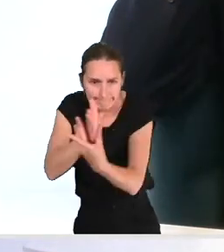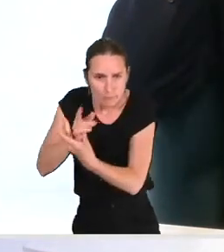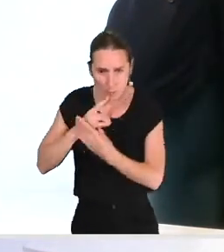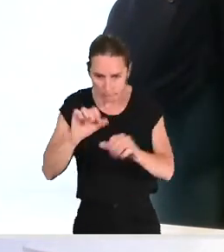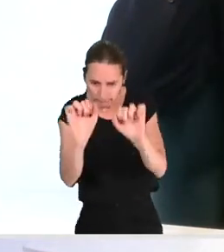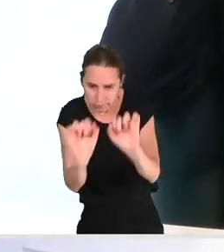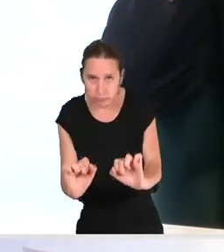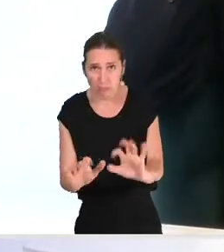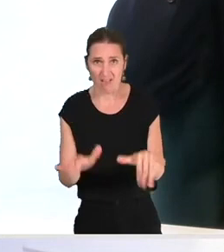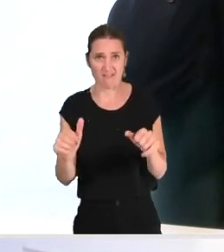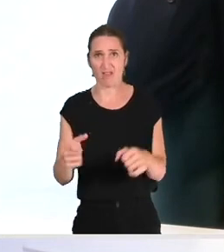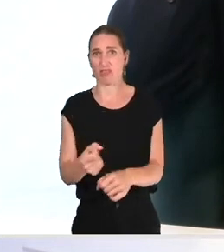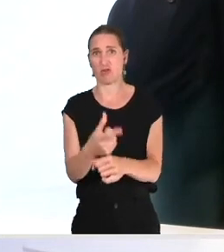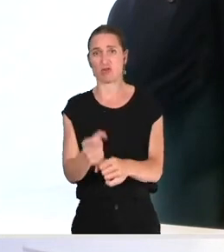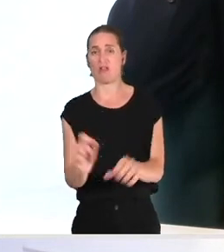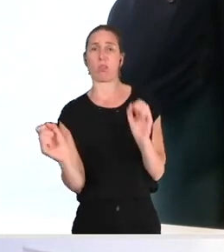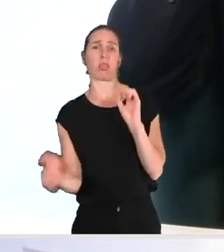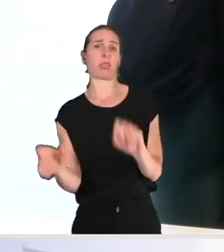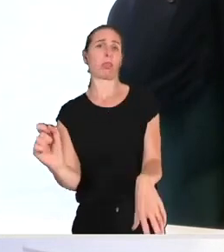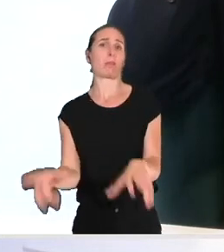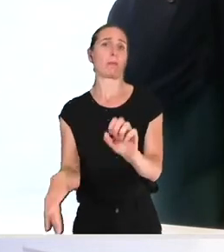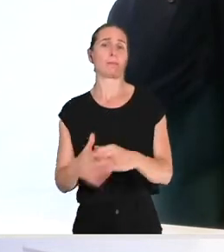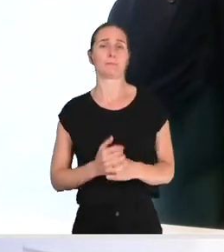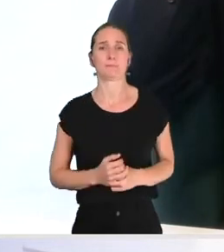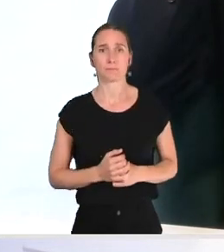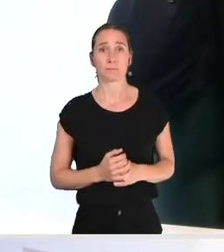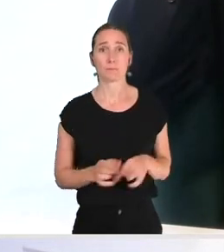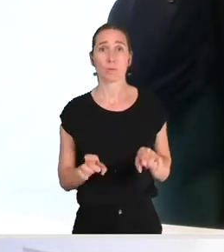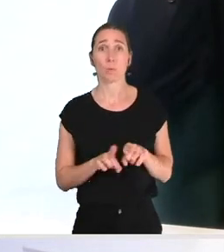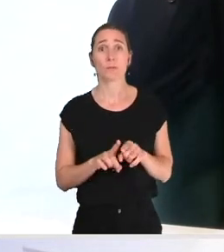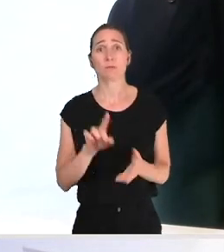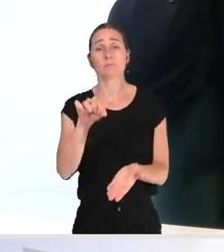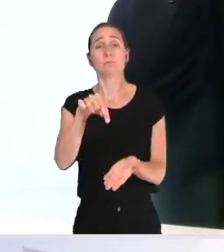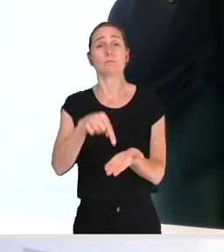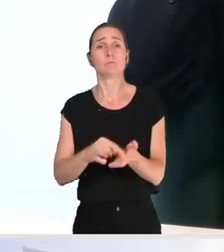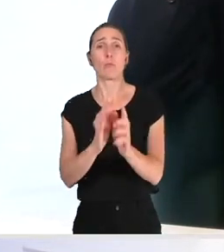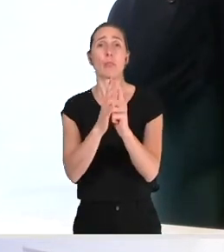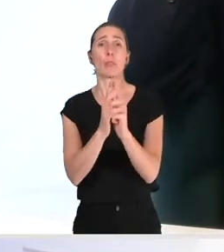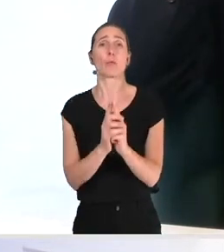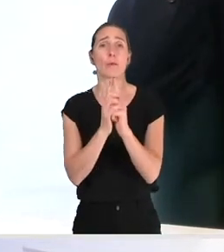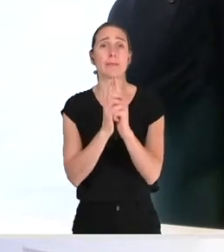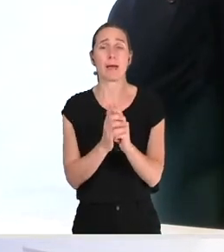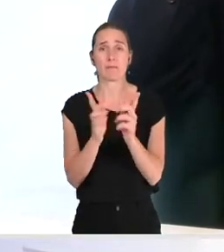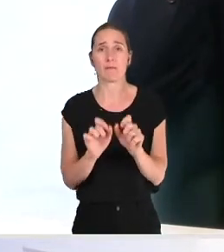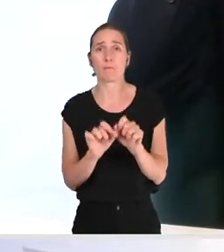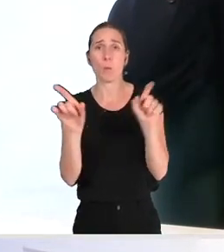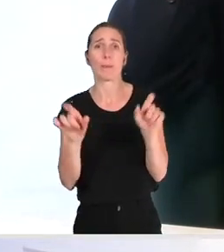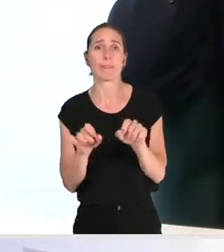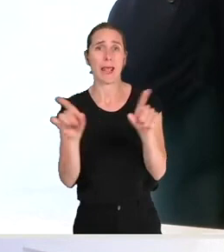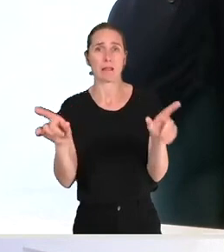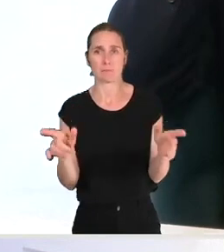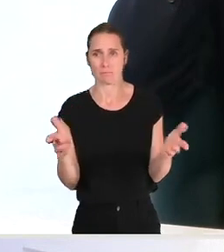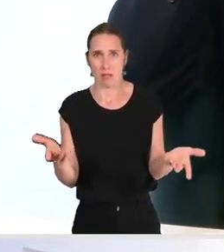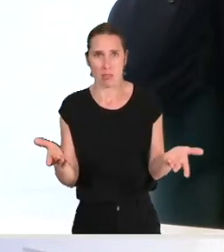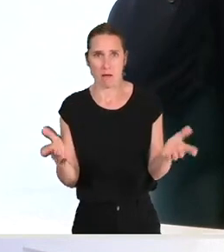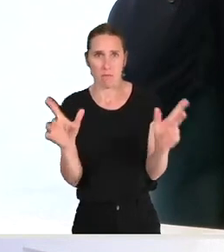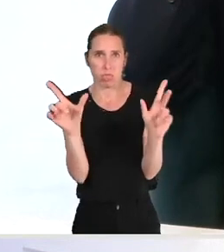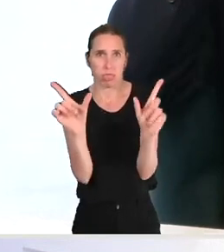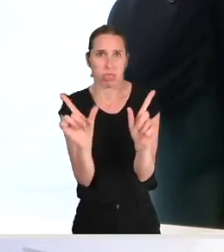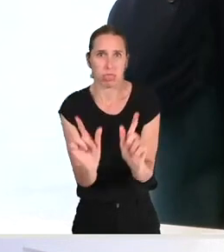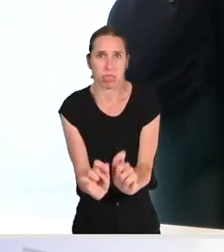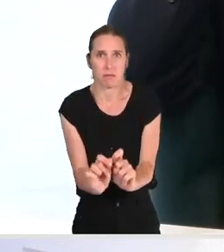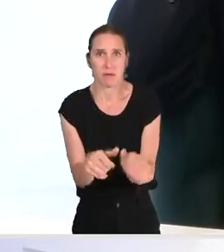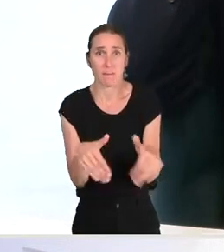Notre-Dame qui ne fonctionne plus, et ça c'est complètement incompréhensible. Reconnaissez qu'une fontaine en ville, c'est reposant,